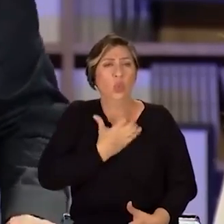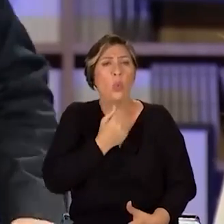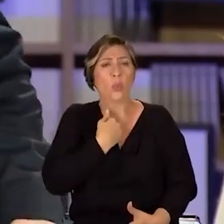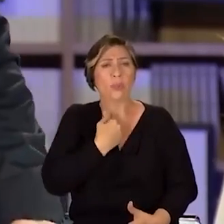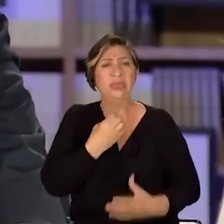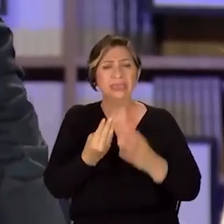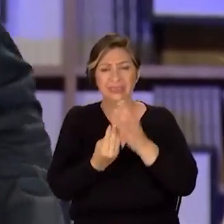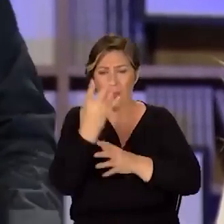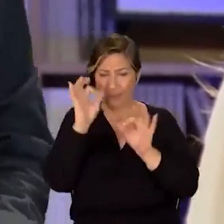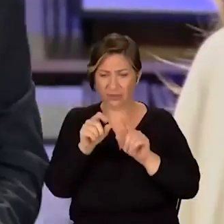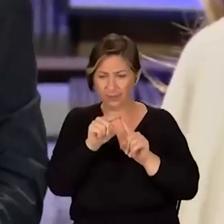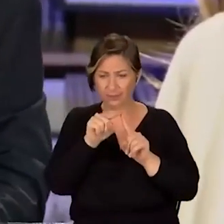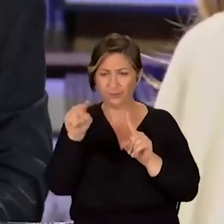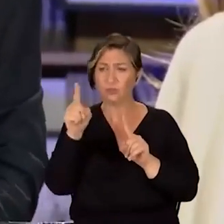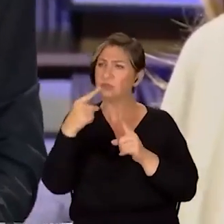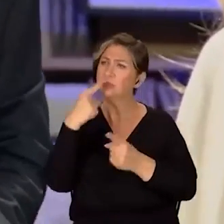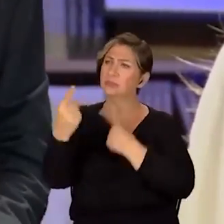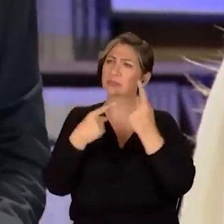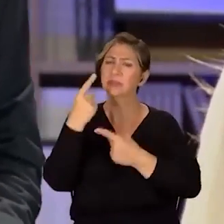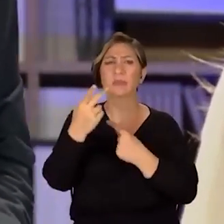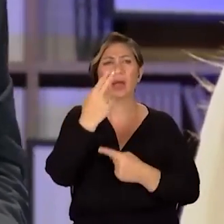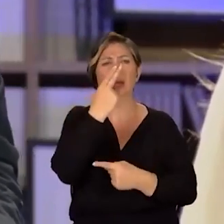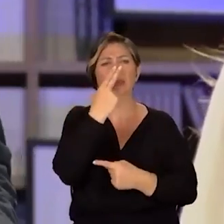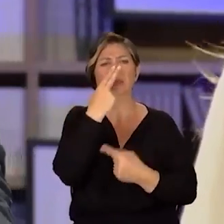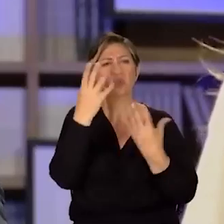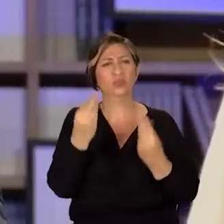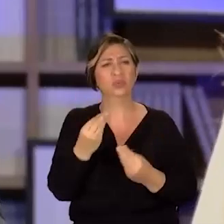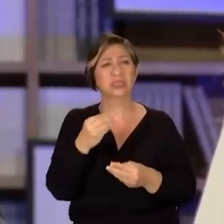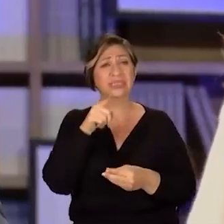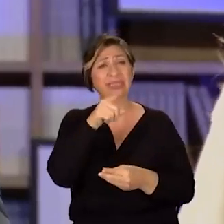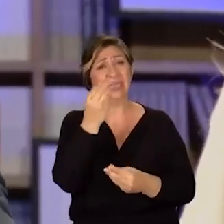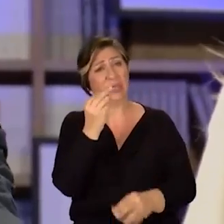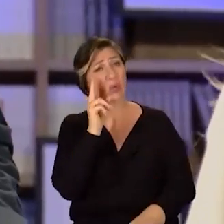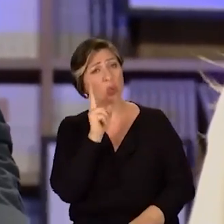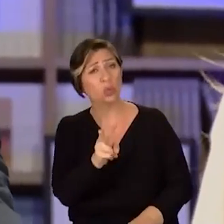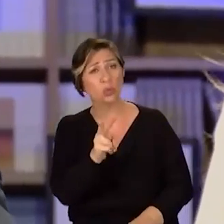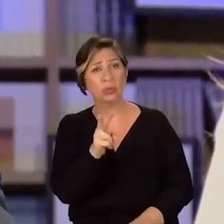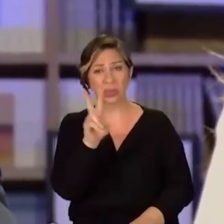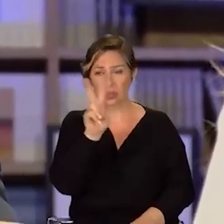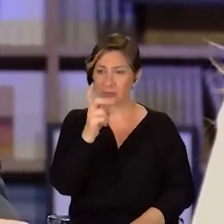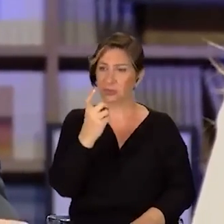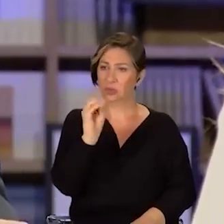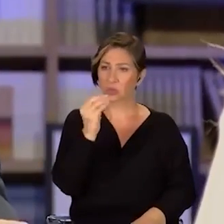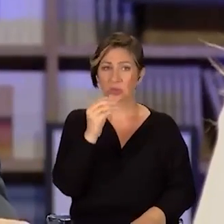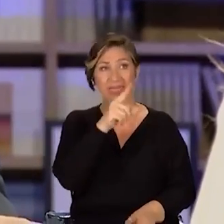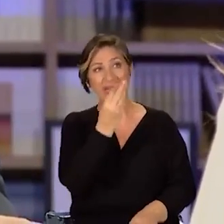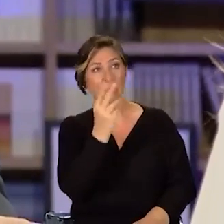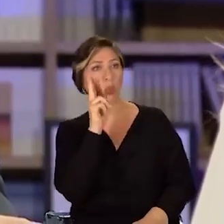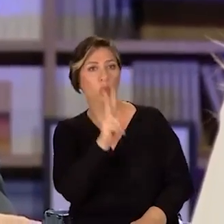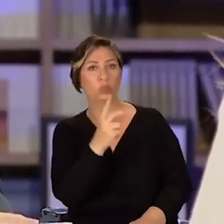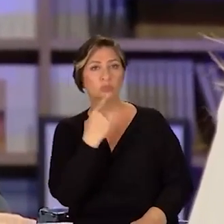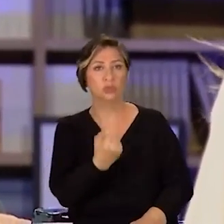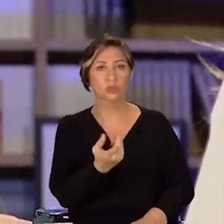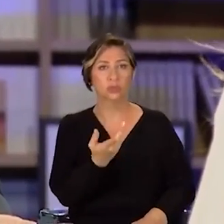özellikle sabahtan itibaren şu söylenmesi alışkanlık haline gelmiş. Seni iyi görüyorum. Ya 20 yaşındaki çocuğa seni iyi görüyorum